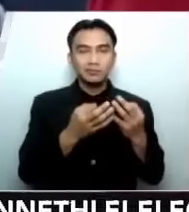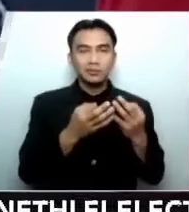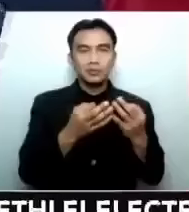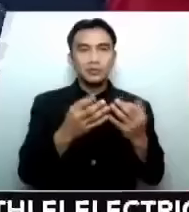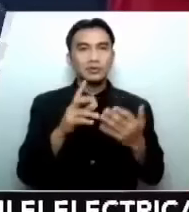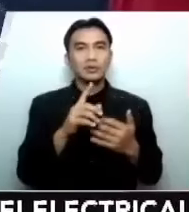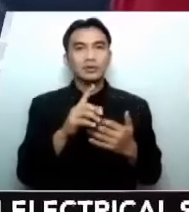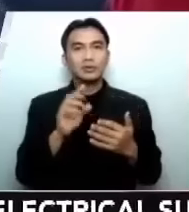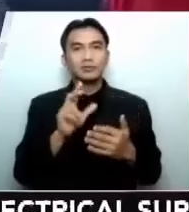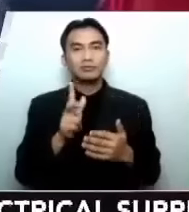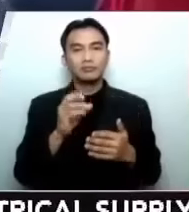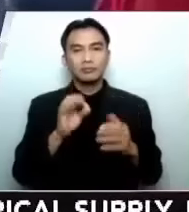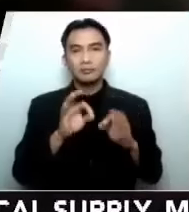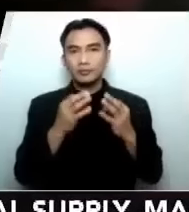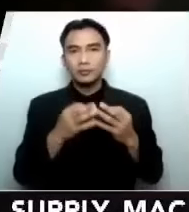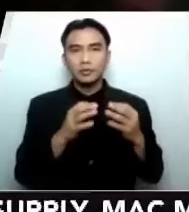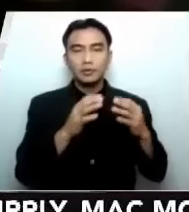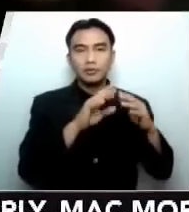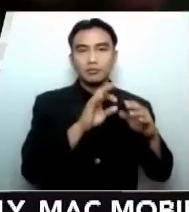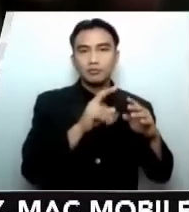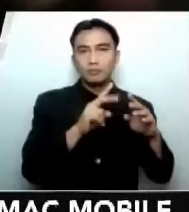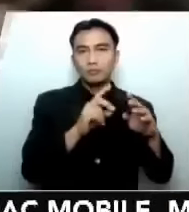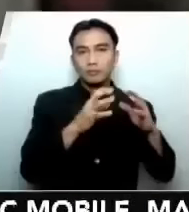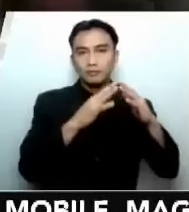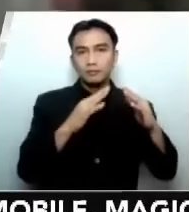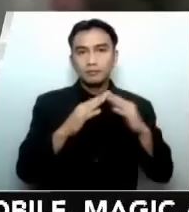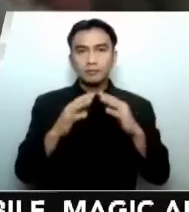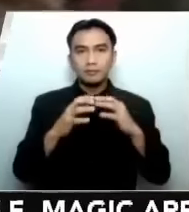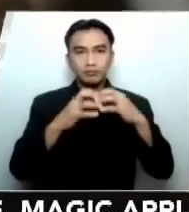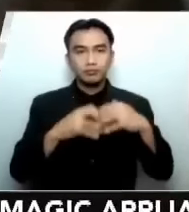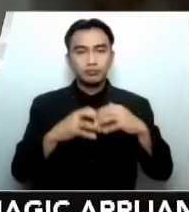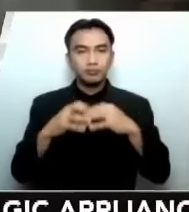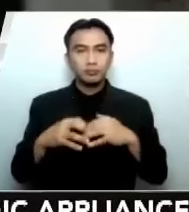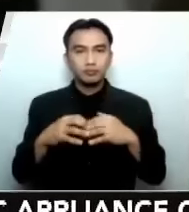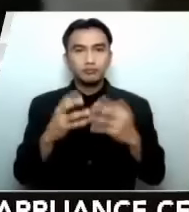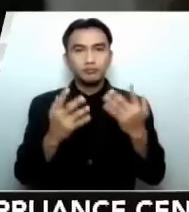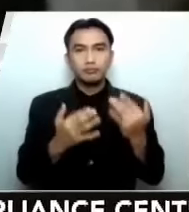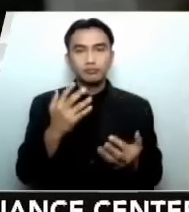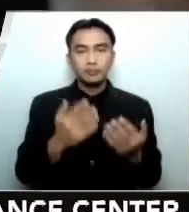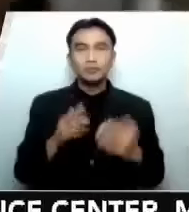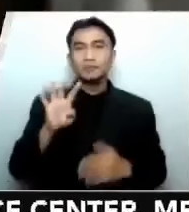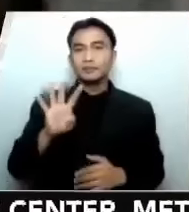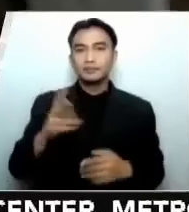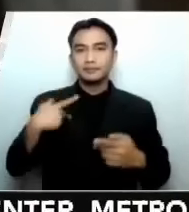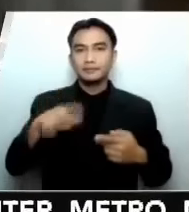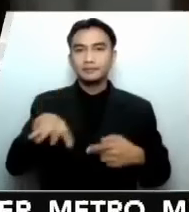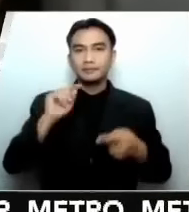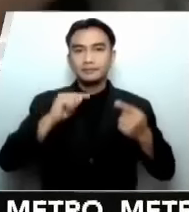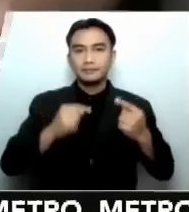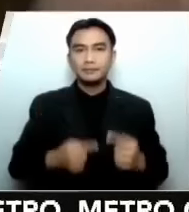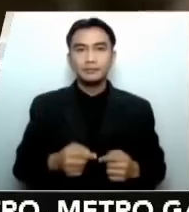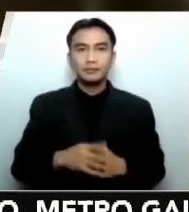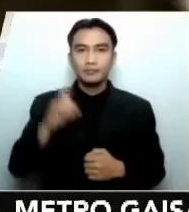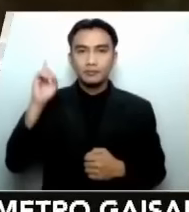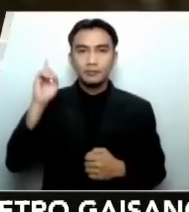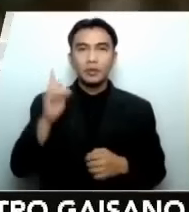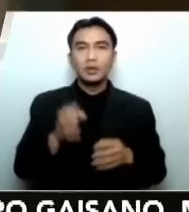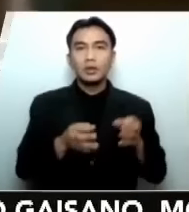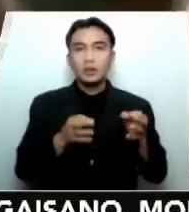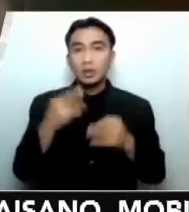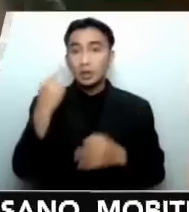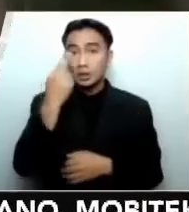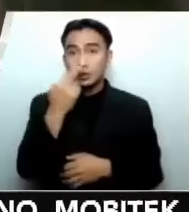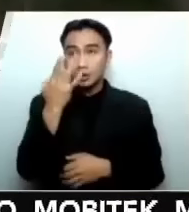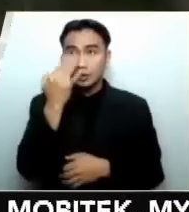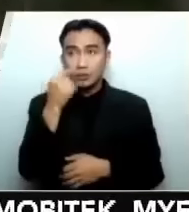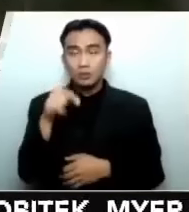naapektuhan, 4 ang sugatan. Wala pa pong tinutukoy na konkretong dahilan na pinagsimula na apoy, pero nagsimula raw po ito sa